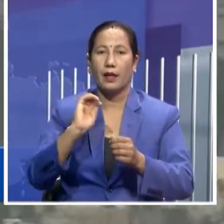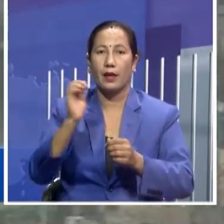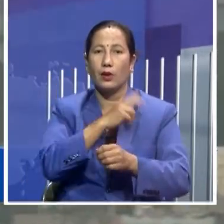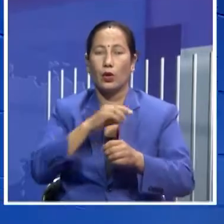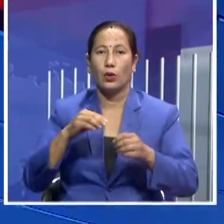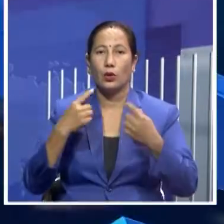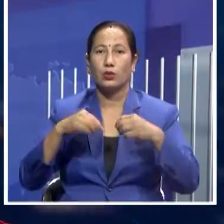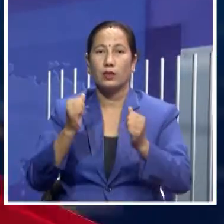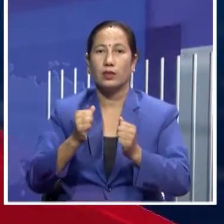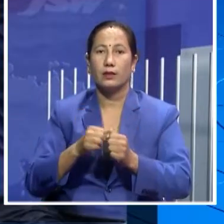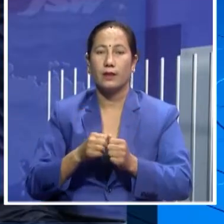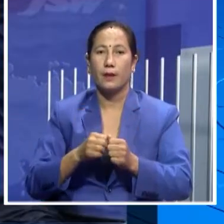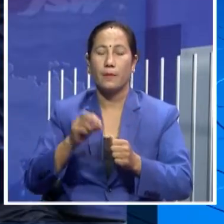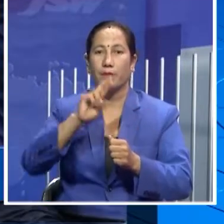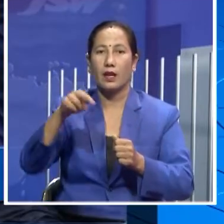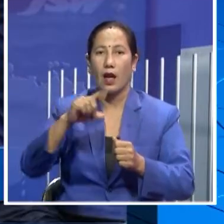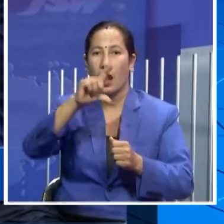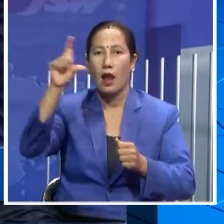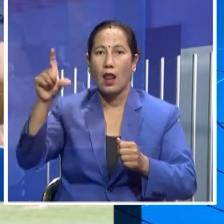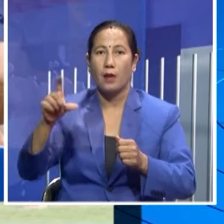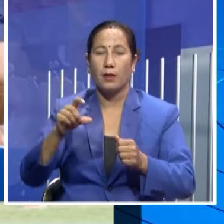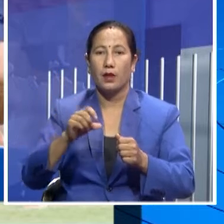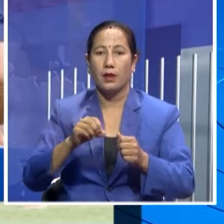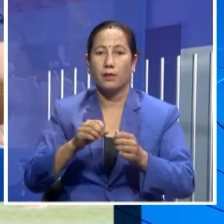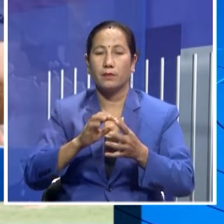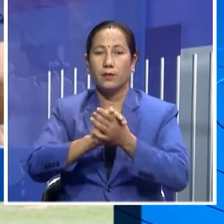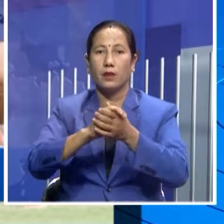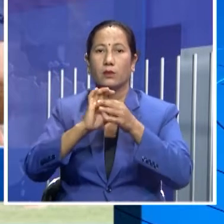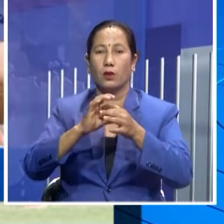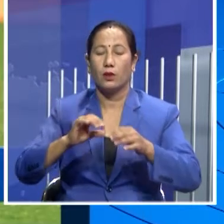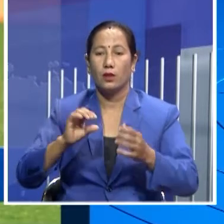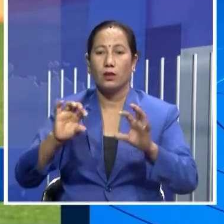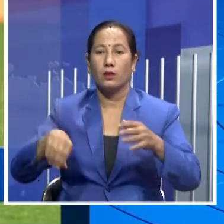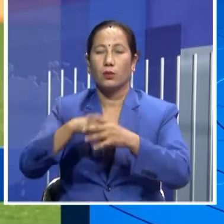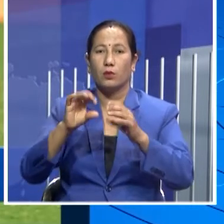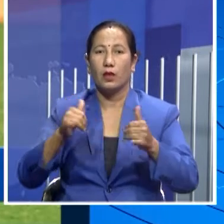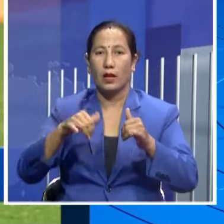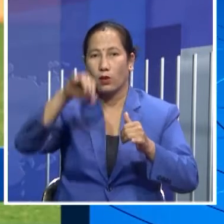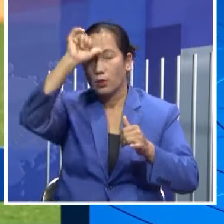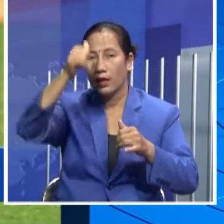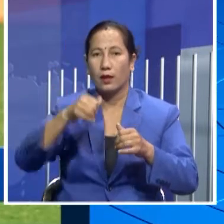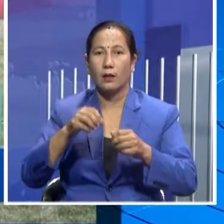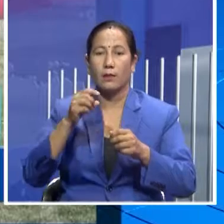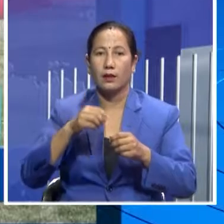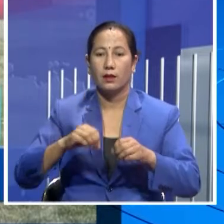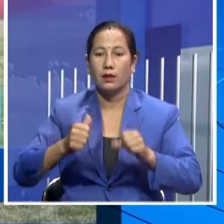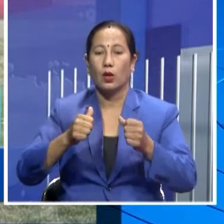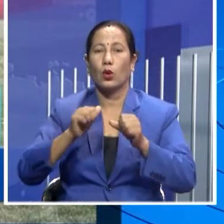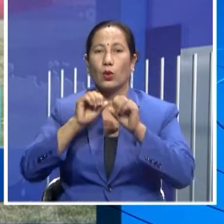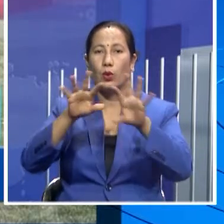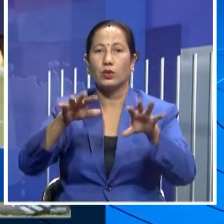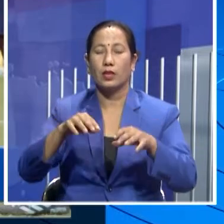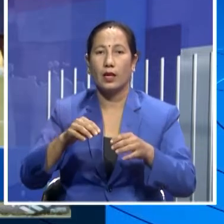सुरक्षित। र नेपाल विरुद्ध मैत्रीपूर्ण फुटबल खेलका लागि भारतमा राष्ट्रिय टोलीको घोषणा। खेल नेपालको